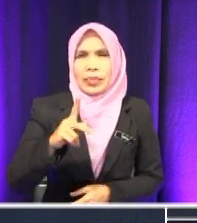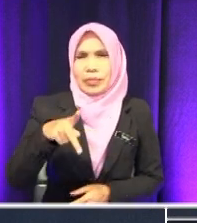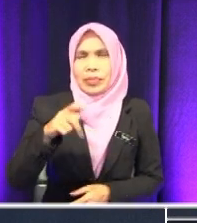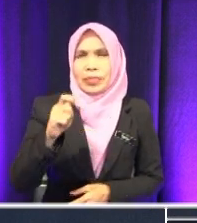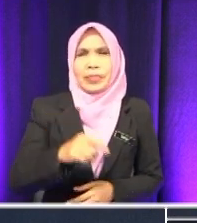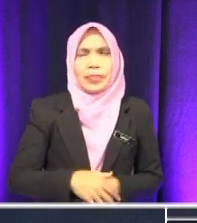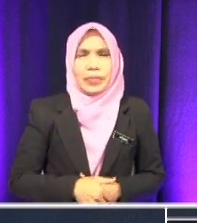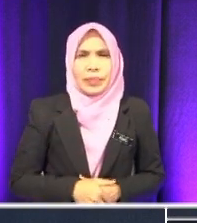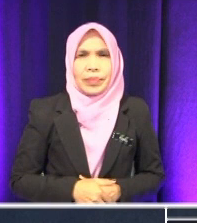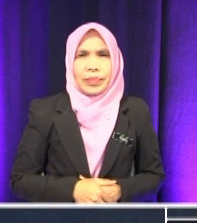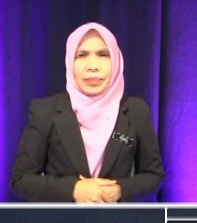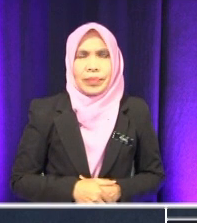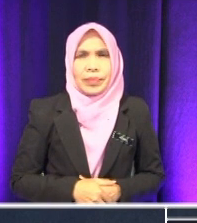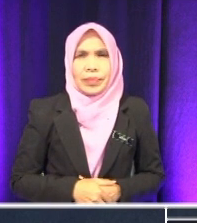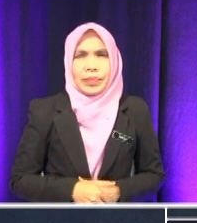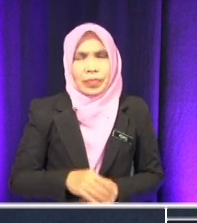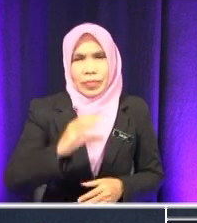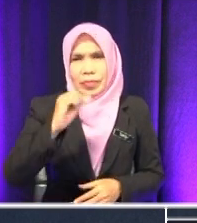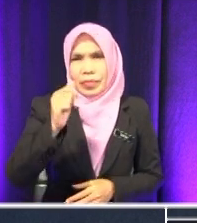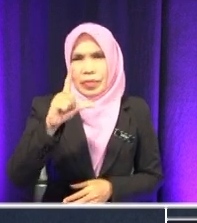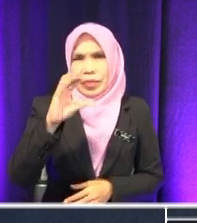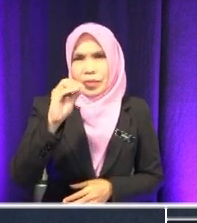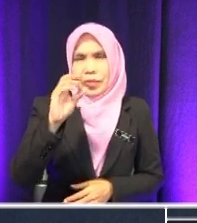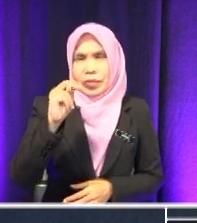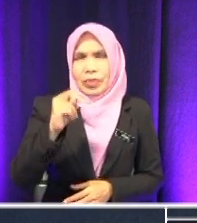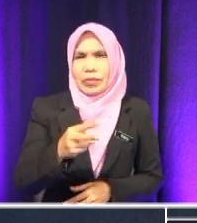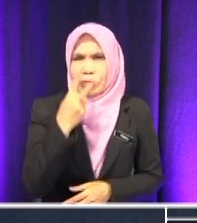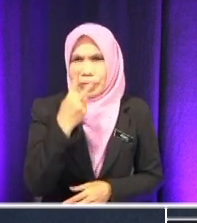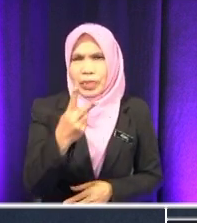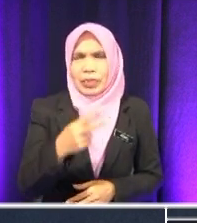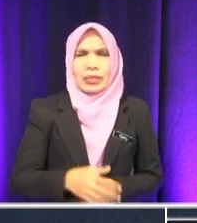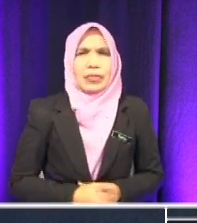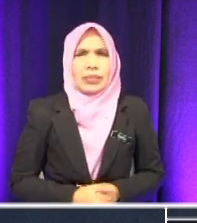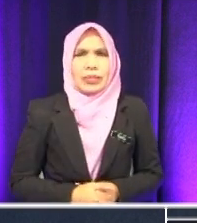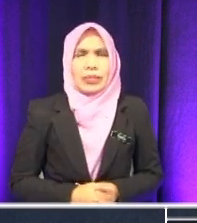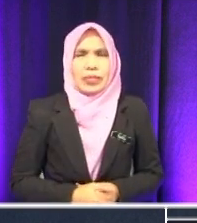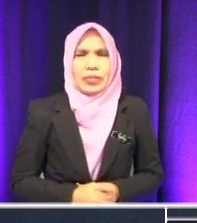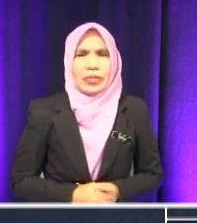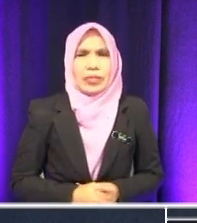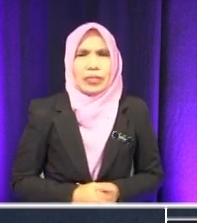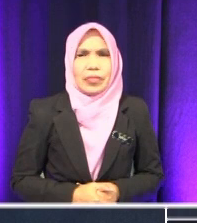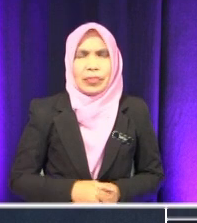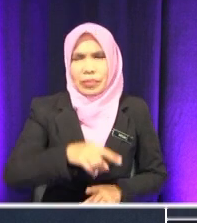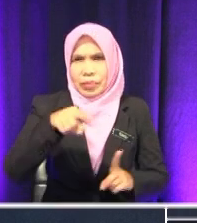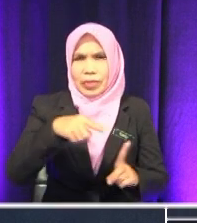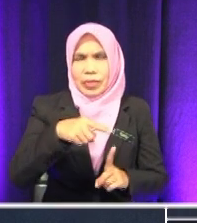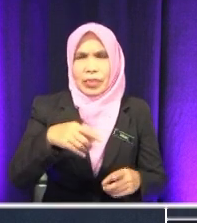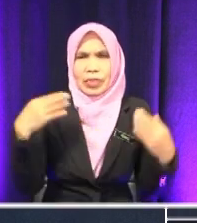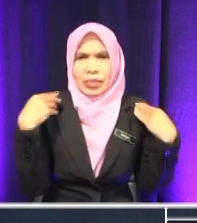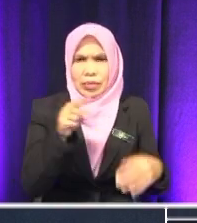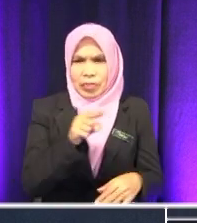calon-calon ini perhatikan secara keseluruhan datanya dia ada dash dash bila ada Dash guys bermakna dia bukan lagi